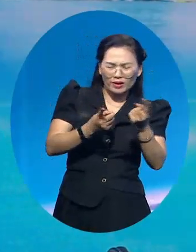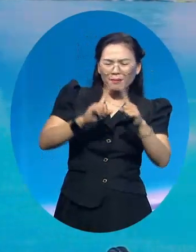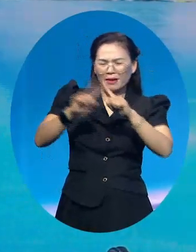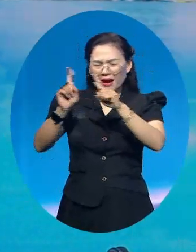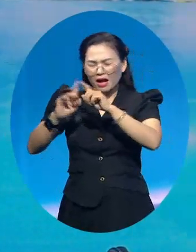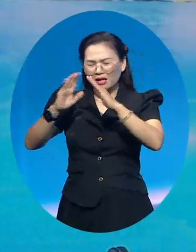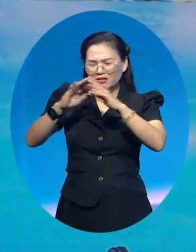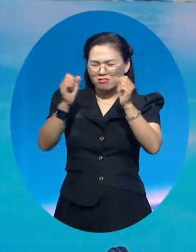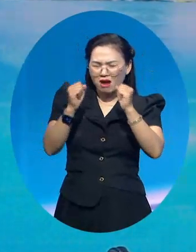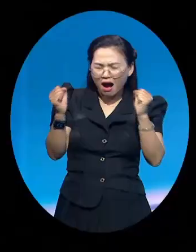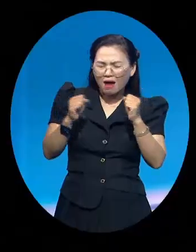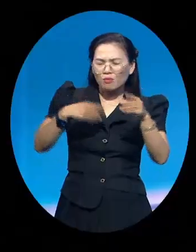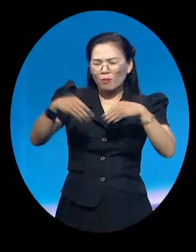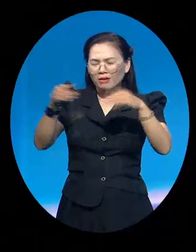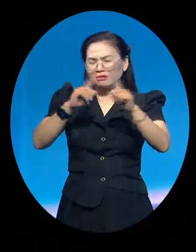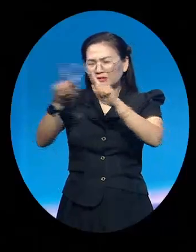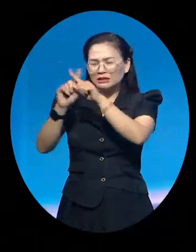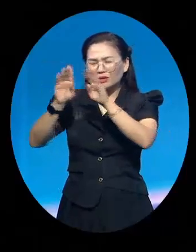Volos.